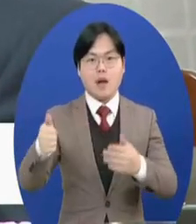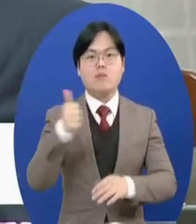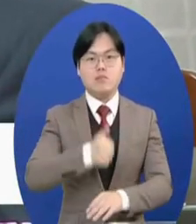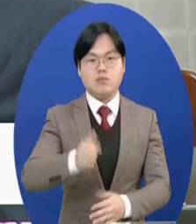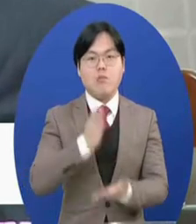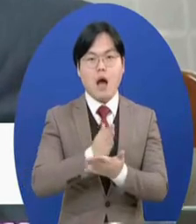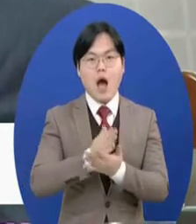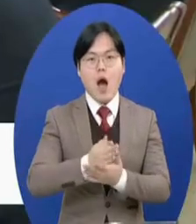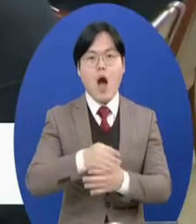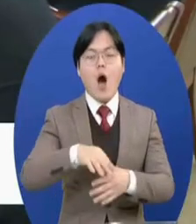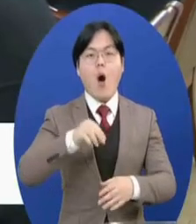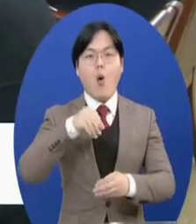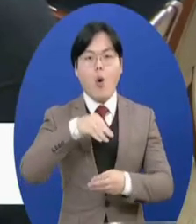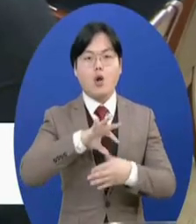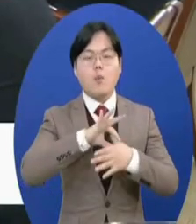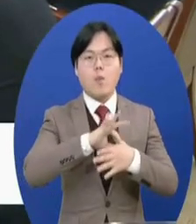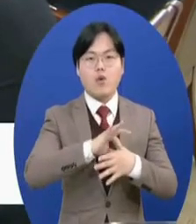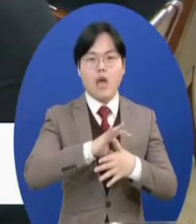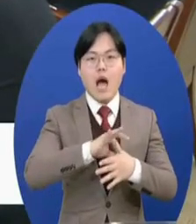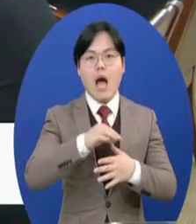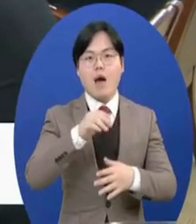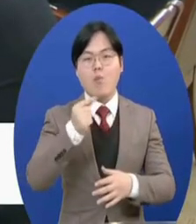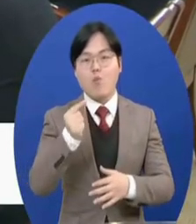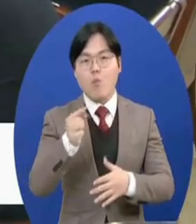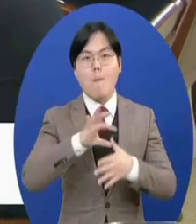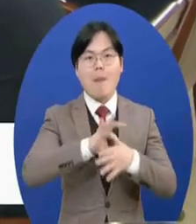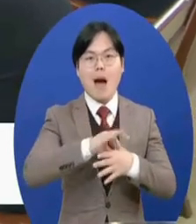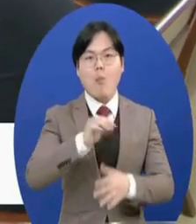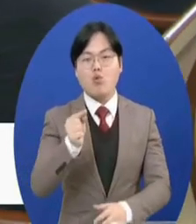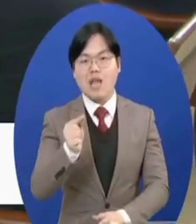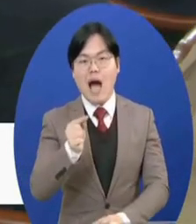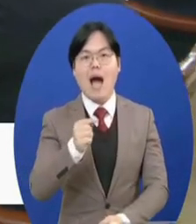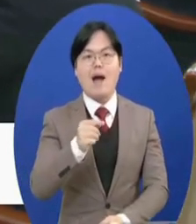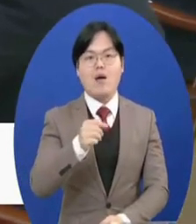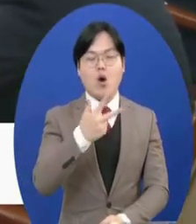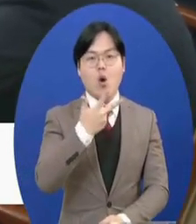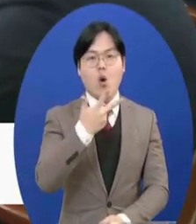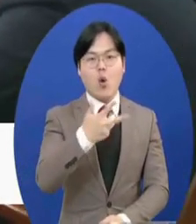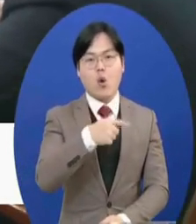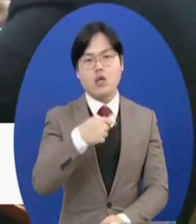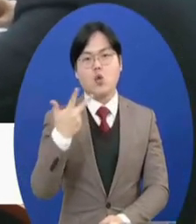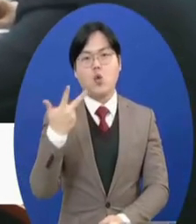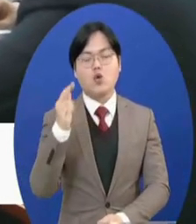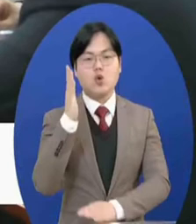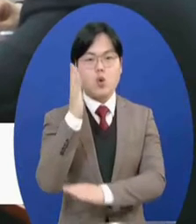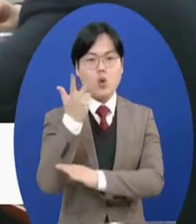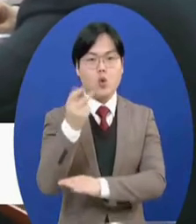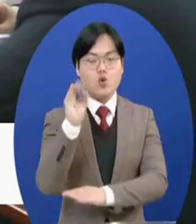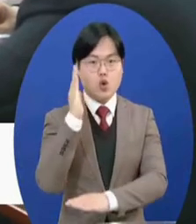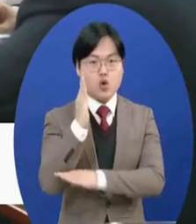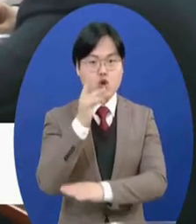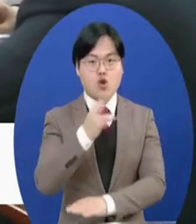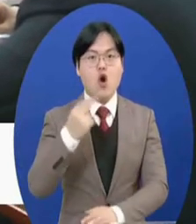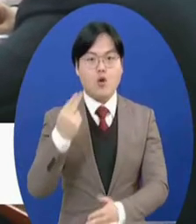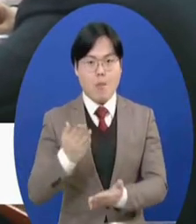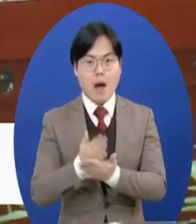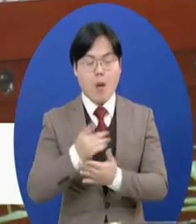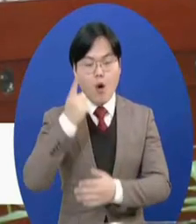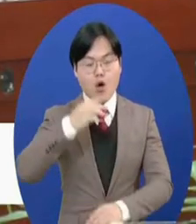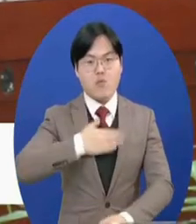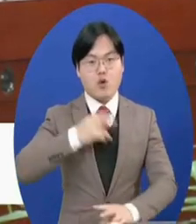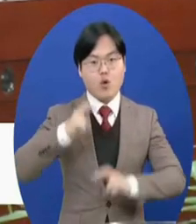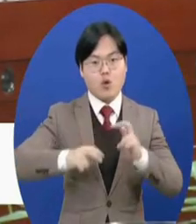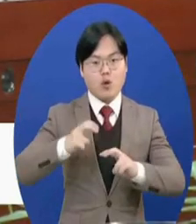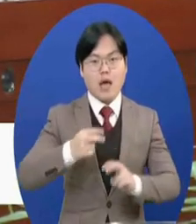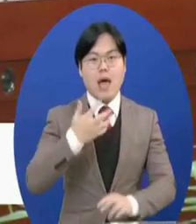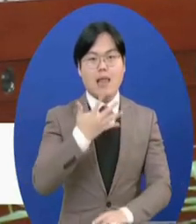хүнсний ногооны нөөц 30-300 хоногийн нөөц байна. Харин нарийн ногоо өндөгний эрэлт их байна. Дотоодын аж ахуй нэгж өдөрт 500-550 мянган